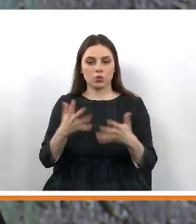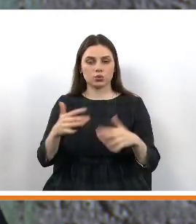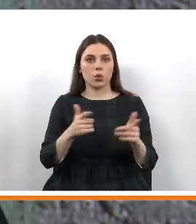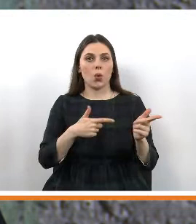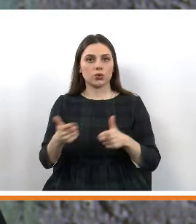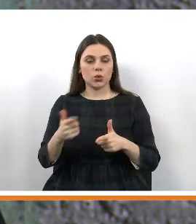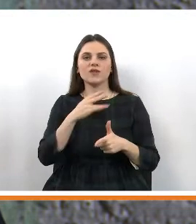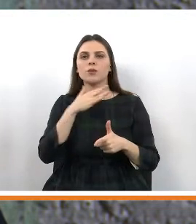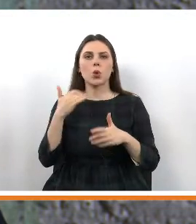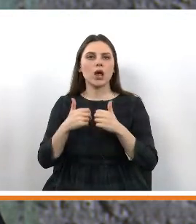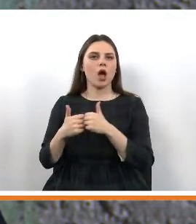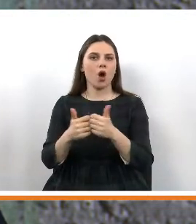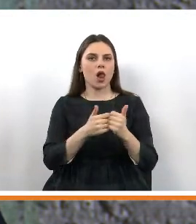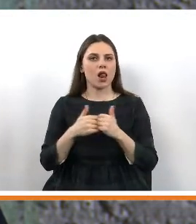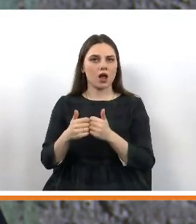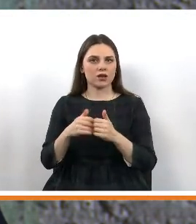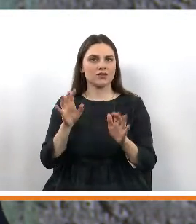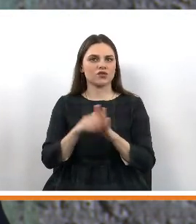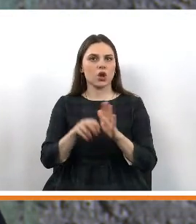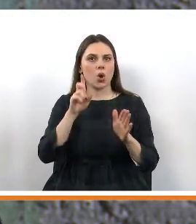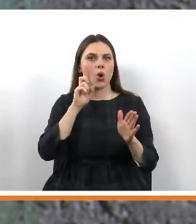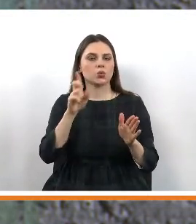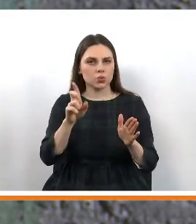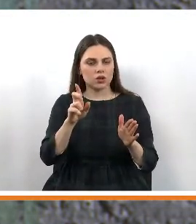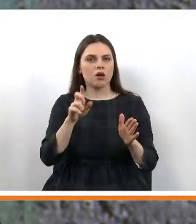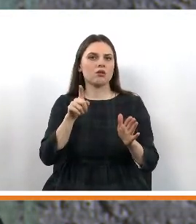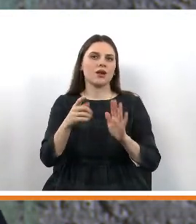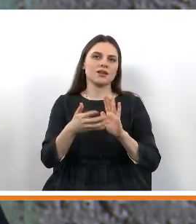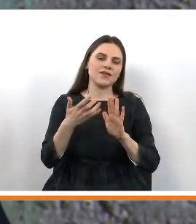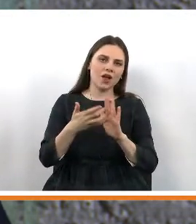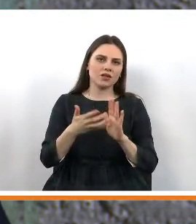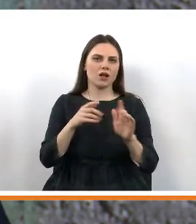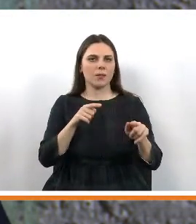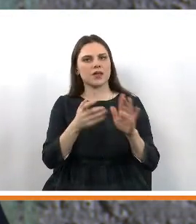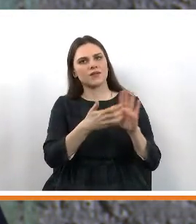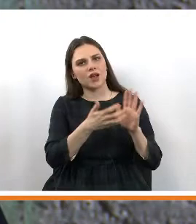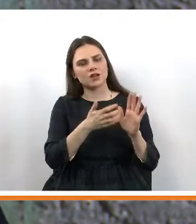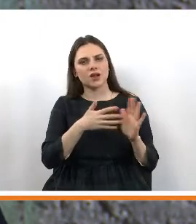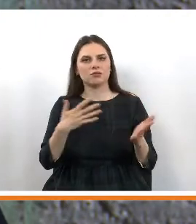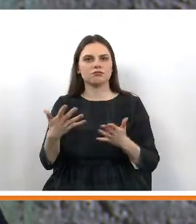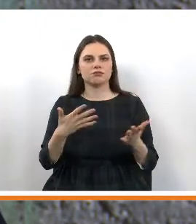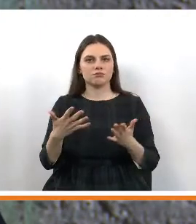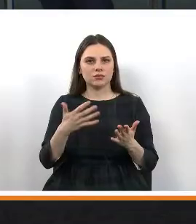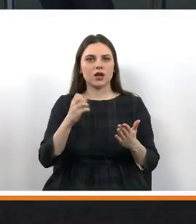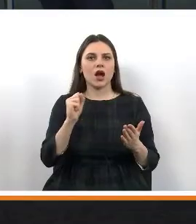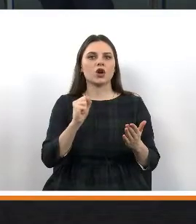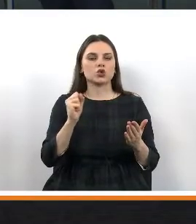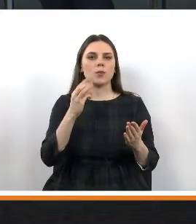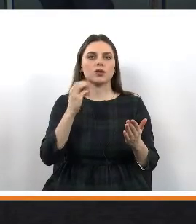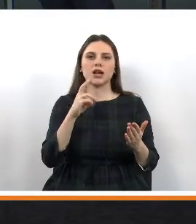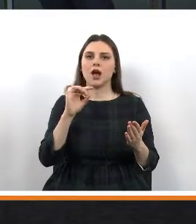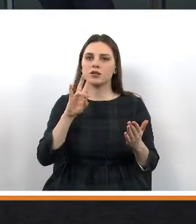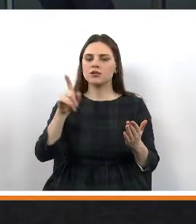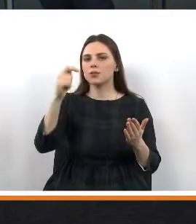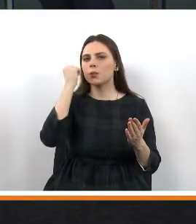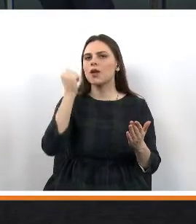коллеги, в частности из государственных органов, говорили, вот тут не хватает, вот тут не хватает, то Артем Евгеньевич Шадрин, спасибо ему большое за этот